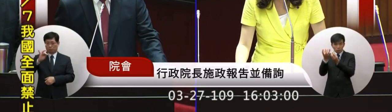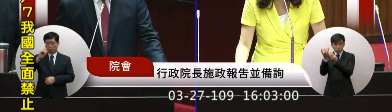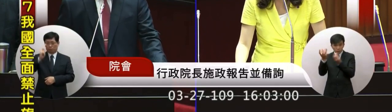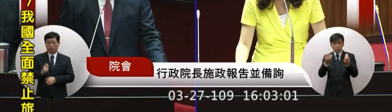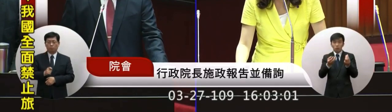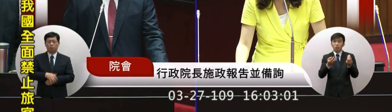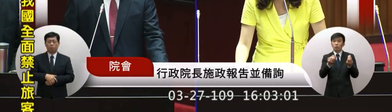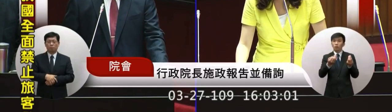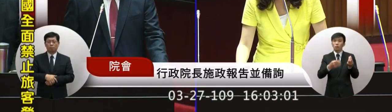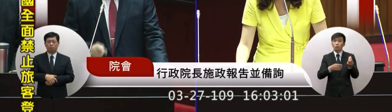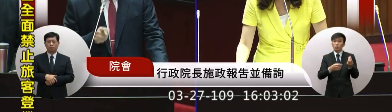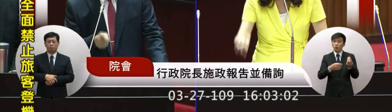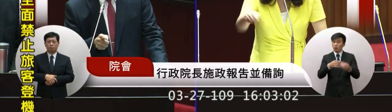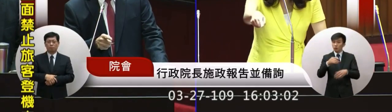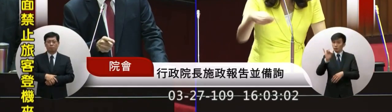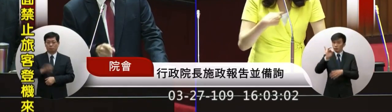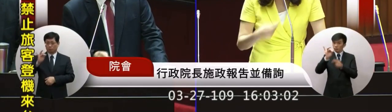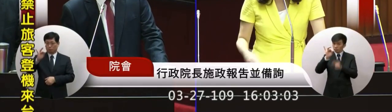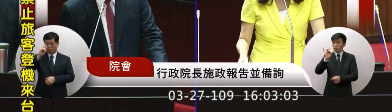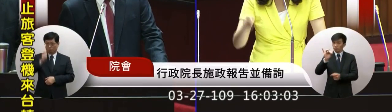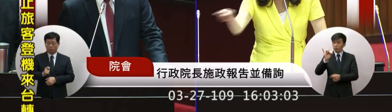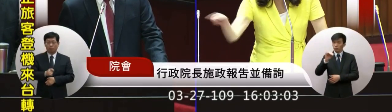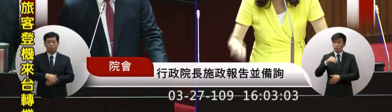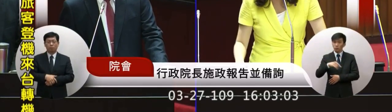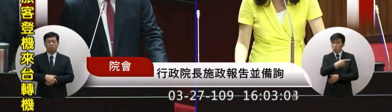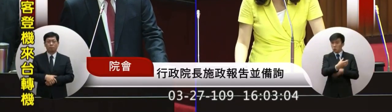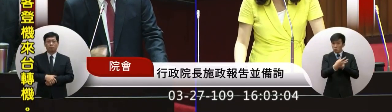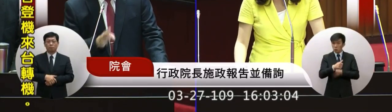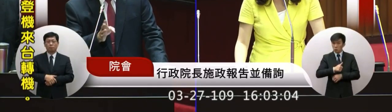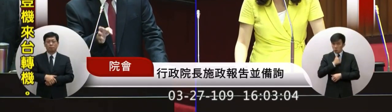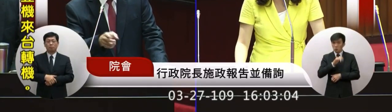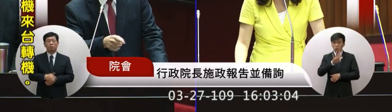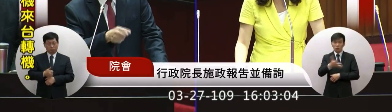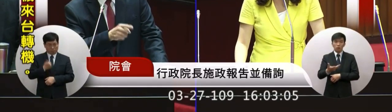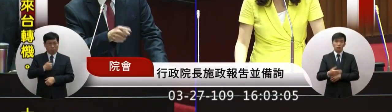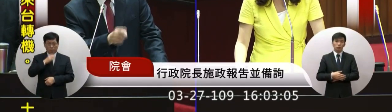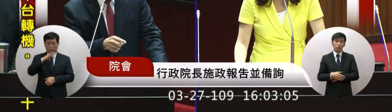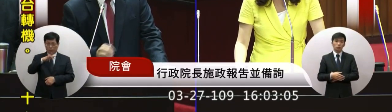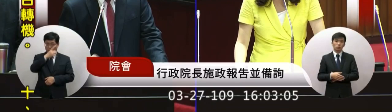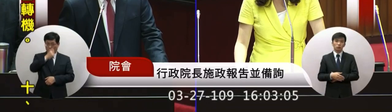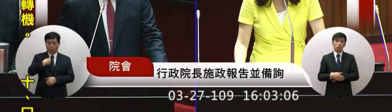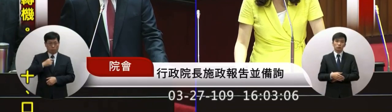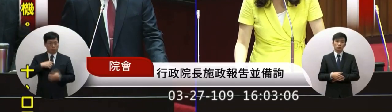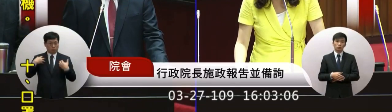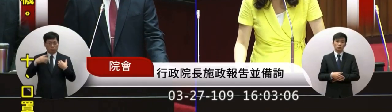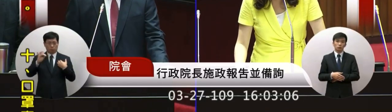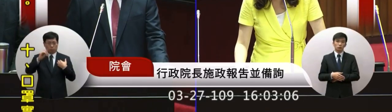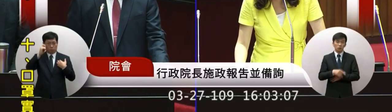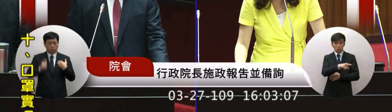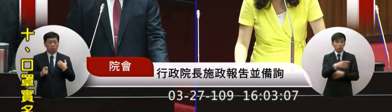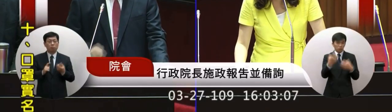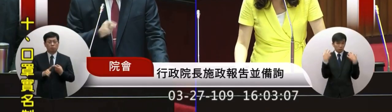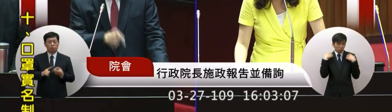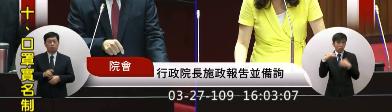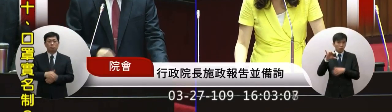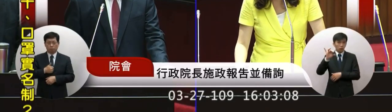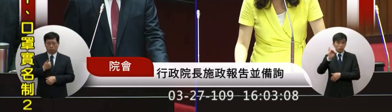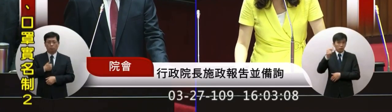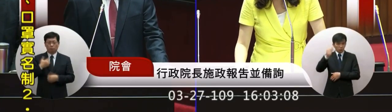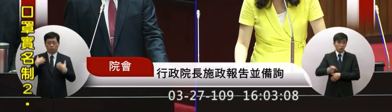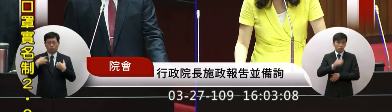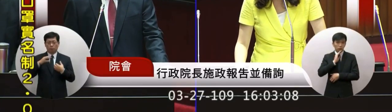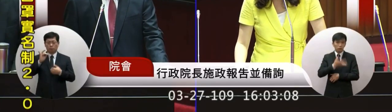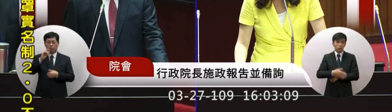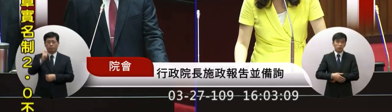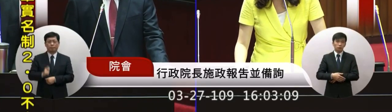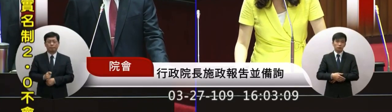100亿， 一百亿你讲诶？你今麦赶快讲诶，是恁真正有骗一百亿？ 我今麦400亿内底，管100亿啊？ 您负责一百亿？ 诶，我负责一